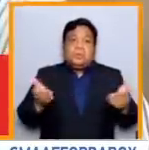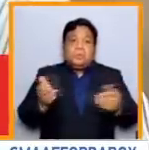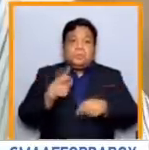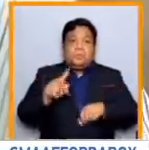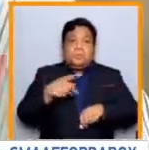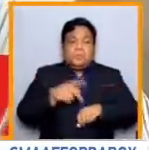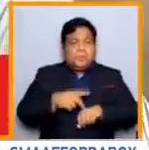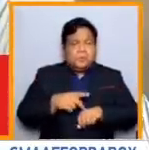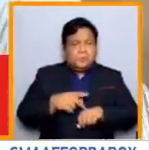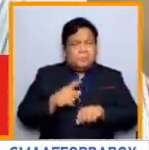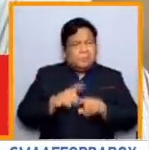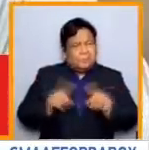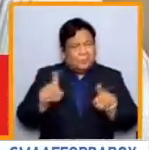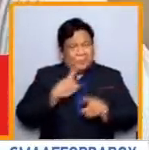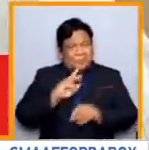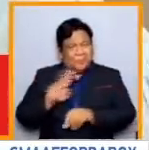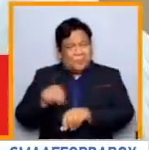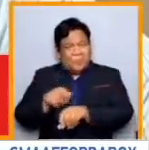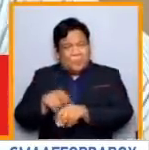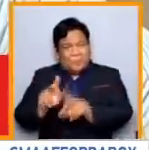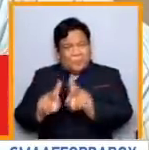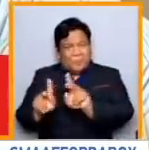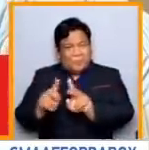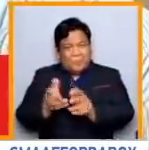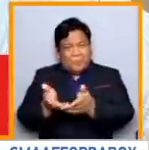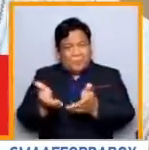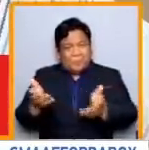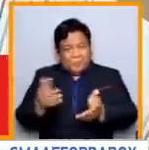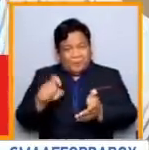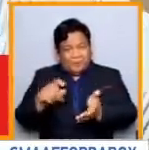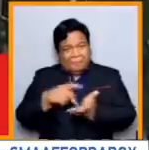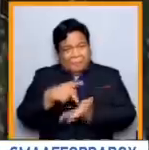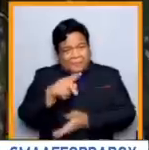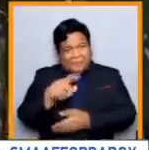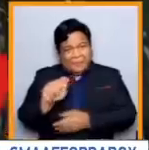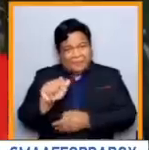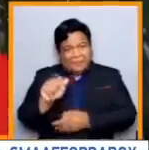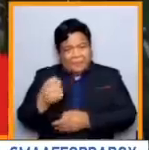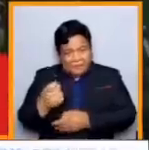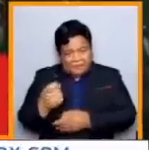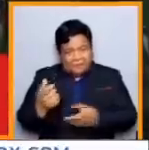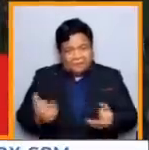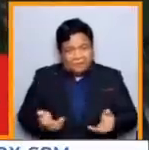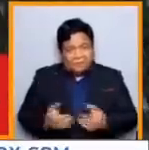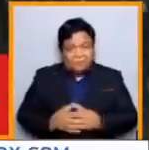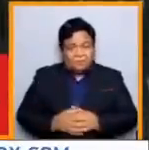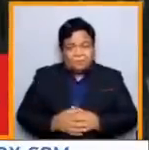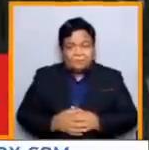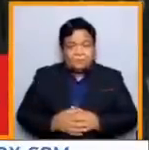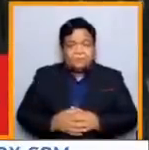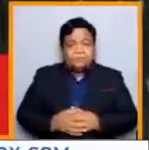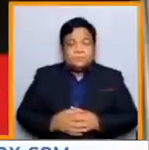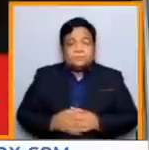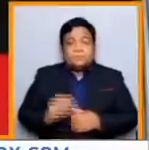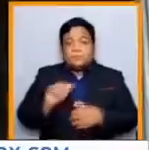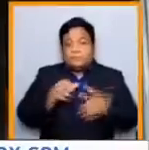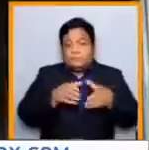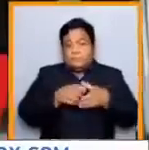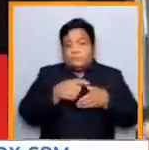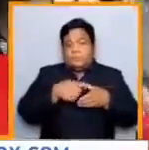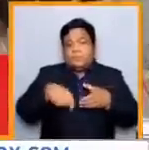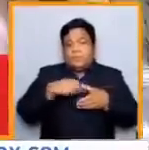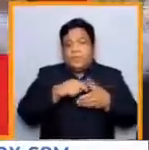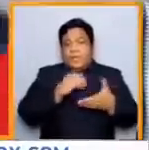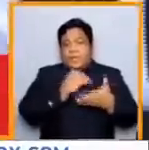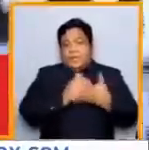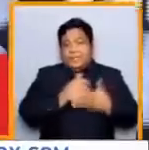Samantalang yung ordinaryong mamamayan, kailangan magbayad sa BIR. Nanawagan din ang grupong kawani kontra daya, isang samahan